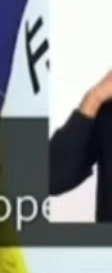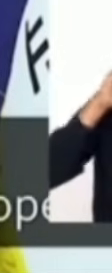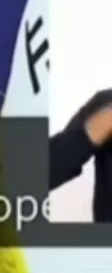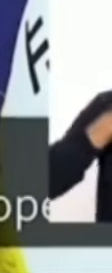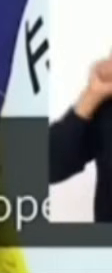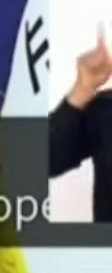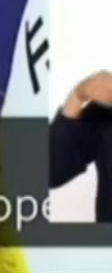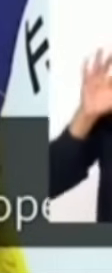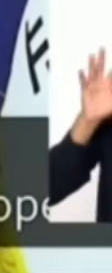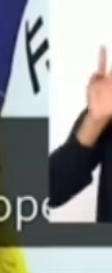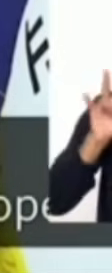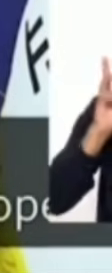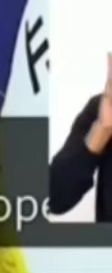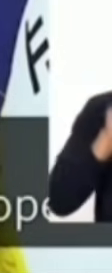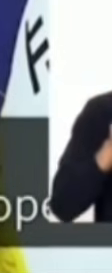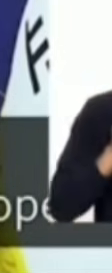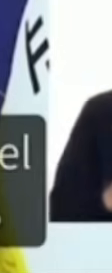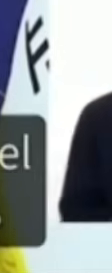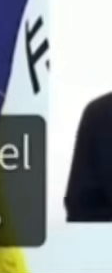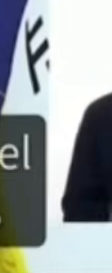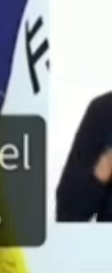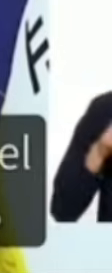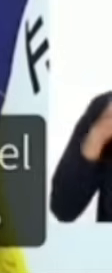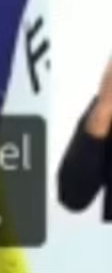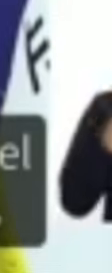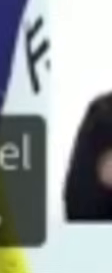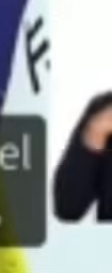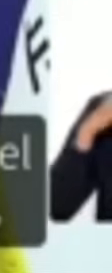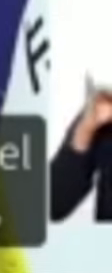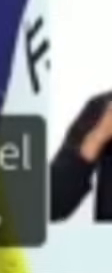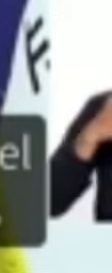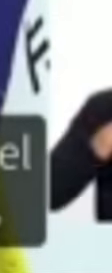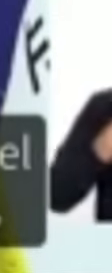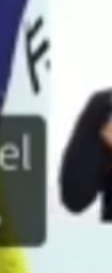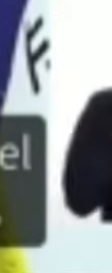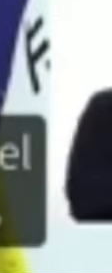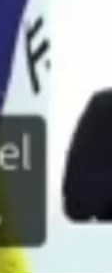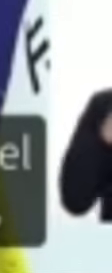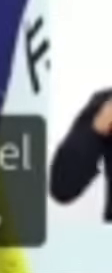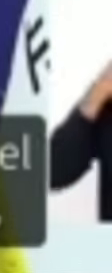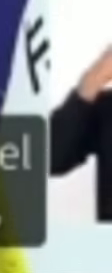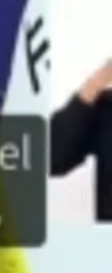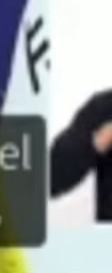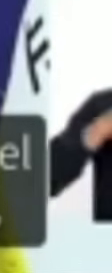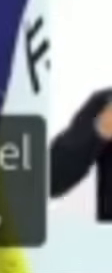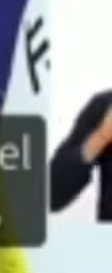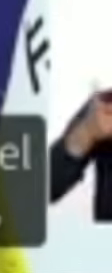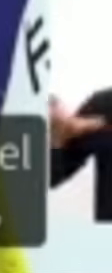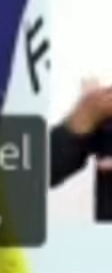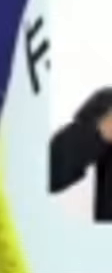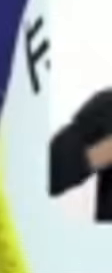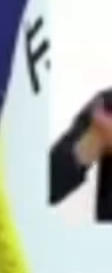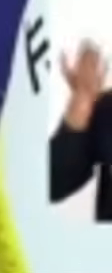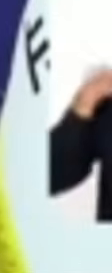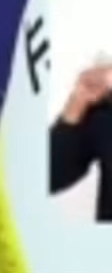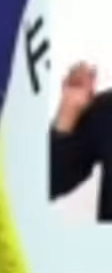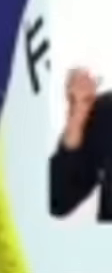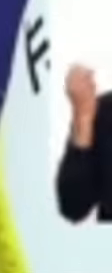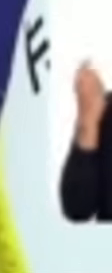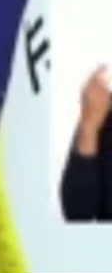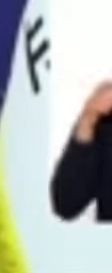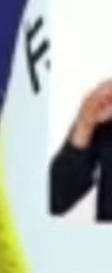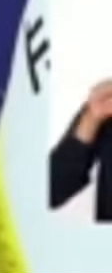수교 이래 우호 협력을 다져왔으며 2011년 발효한 FTA를 토대로 경제 협력뿐 아니라